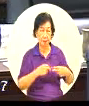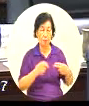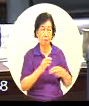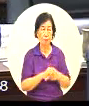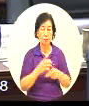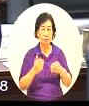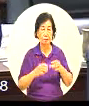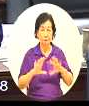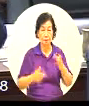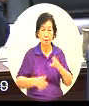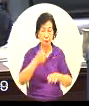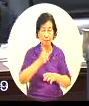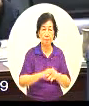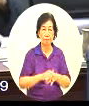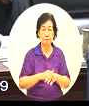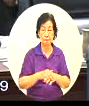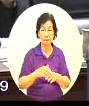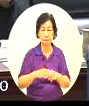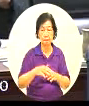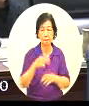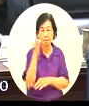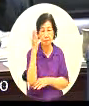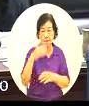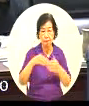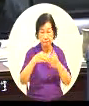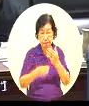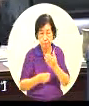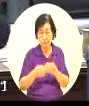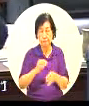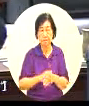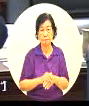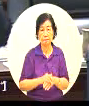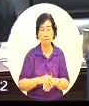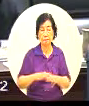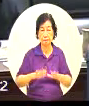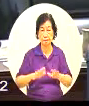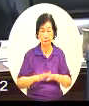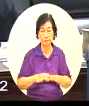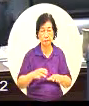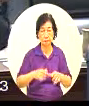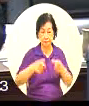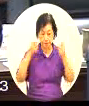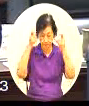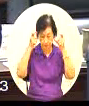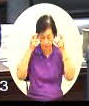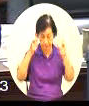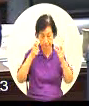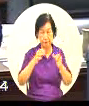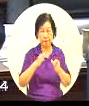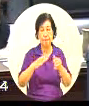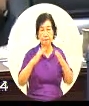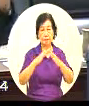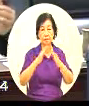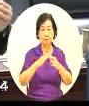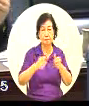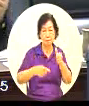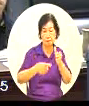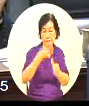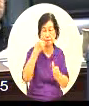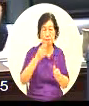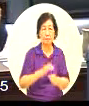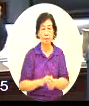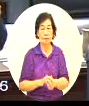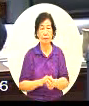市，吼、哦，咱高雄是会使讲即摆高台湾的龙头，吼、哦，咱经济拢摕第一名，吼、哦，啊，会较